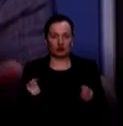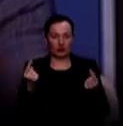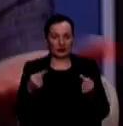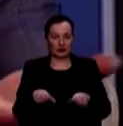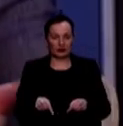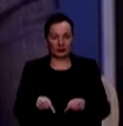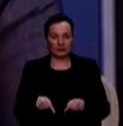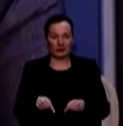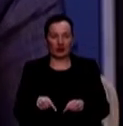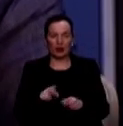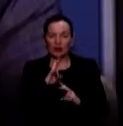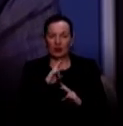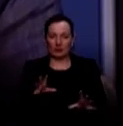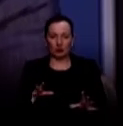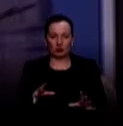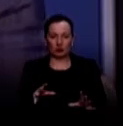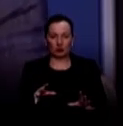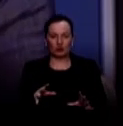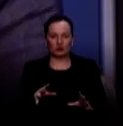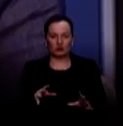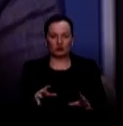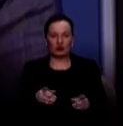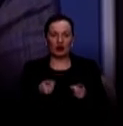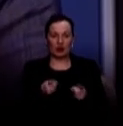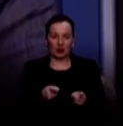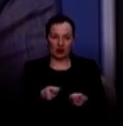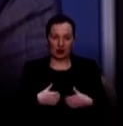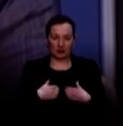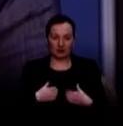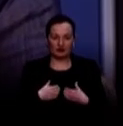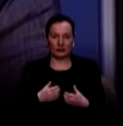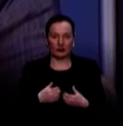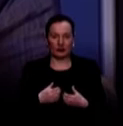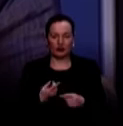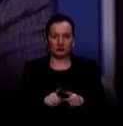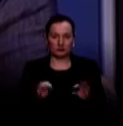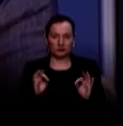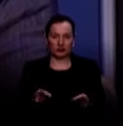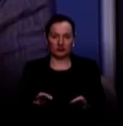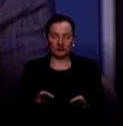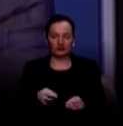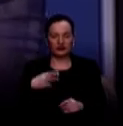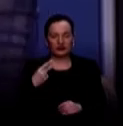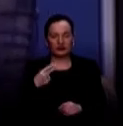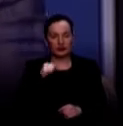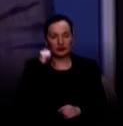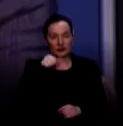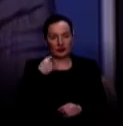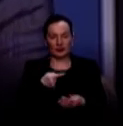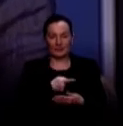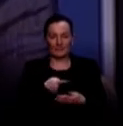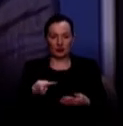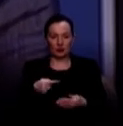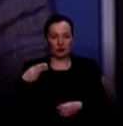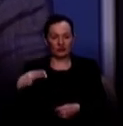буду лякати, це правда. Значить, зараз що виходить? Що, от дивіться, 20-й рік, відмініть 20, мінус 20.